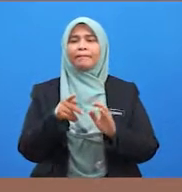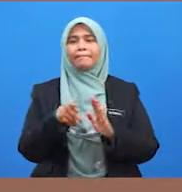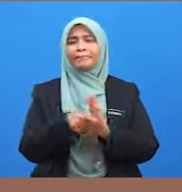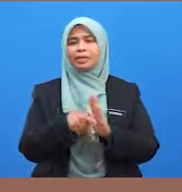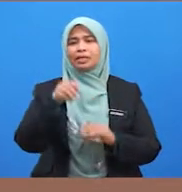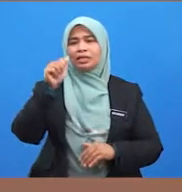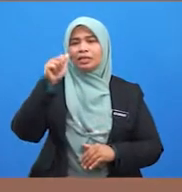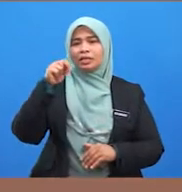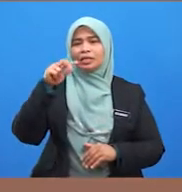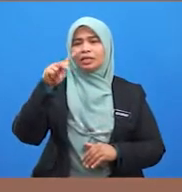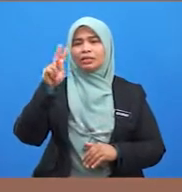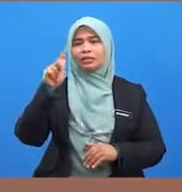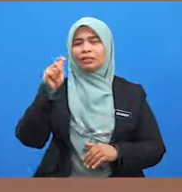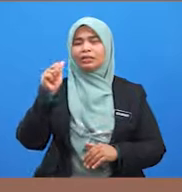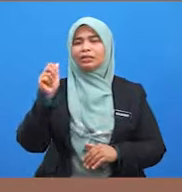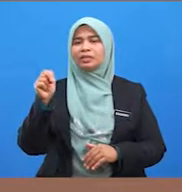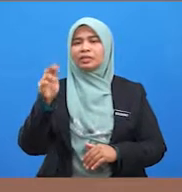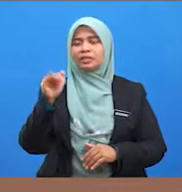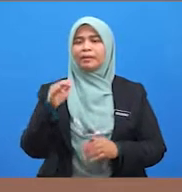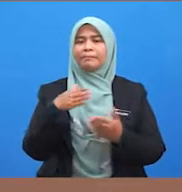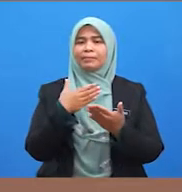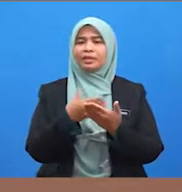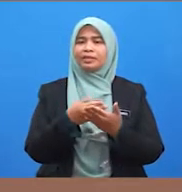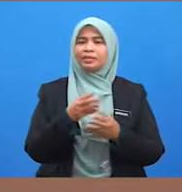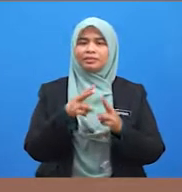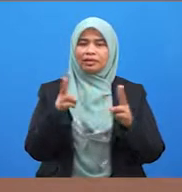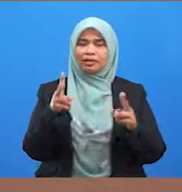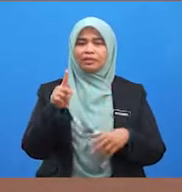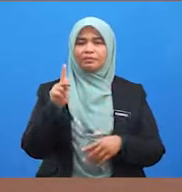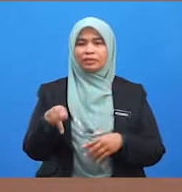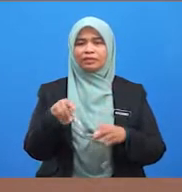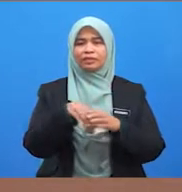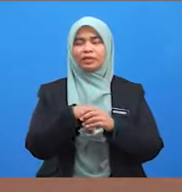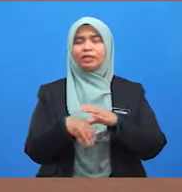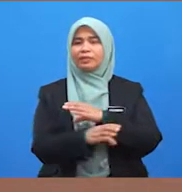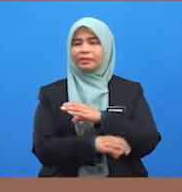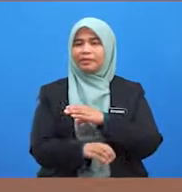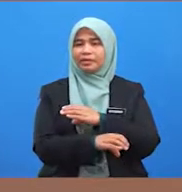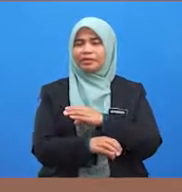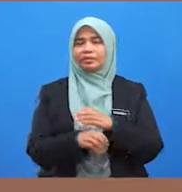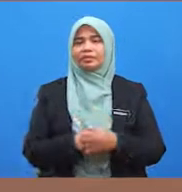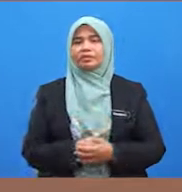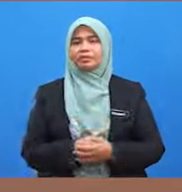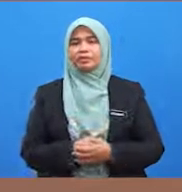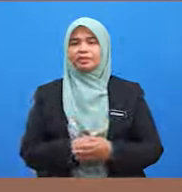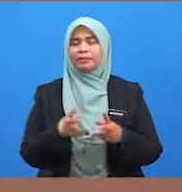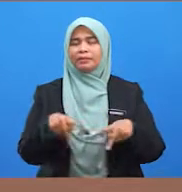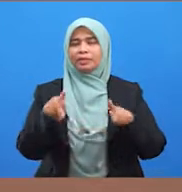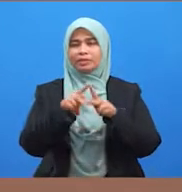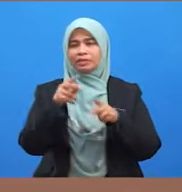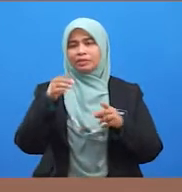efisien dalam negara juga diperlukan? Ya, semestinya pengangkutan penting untuk